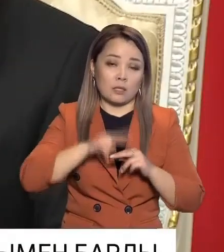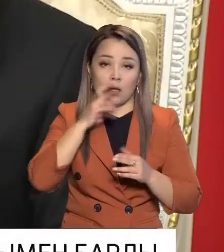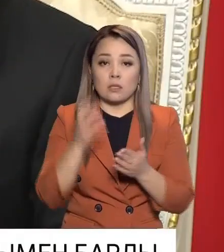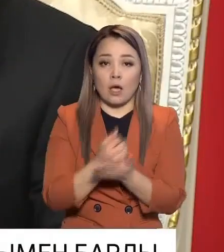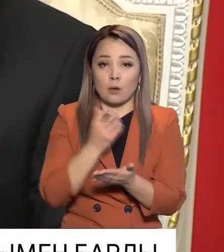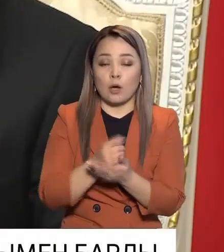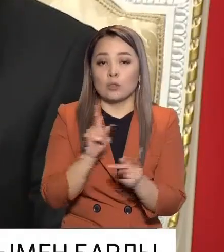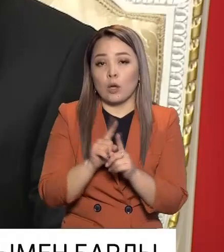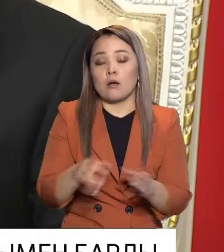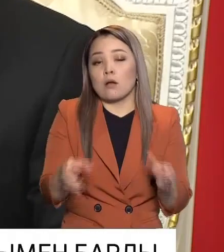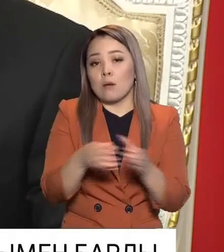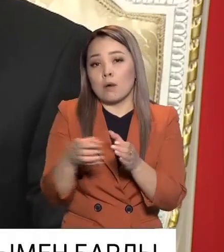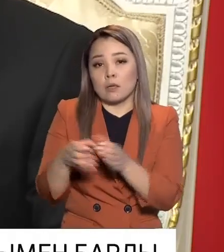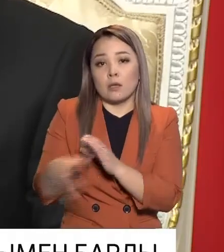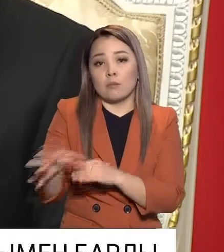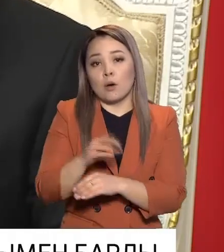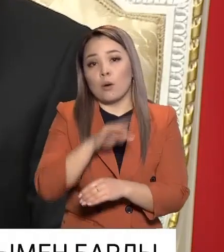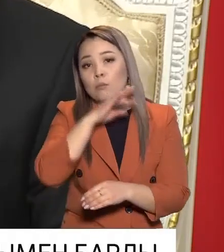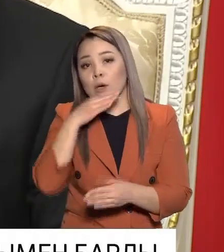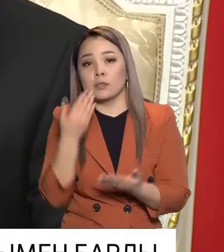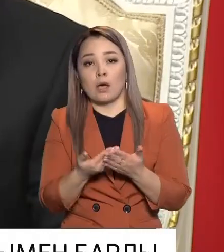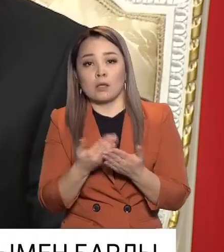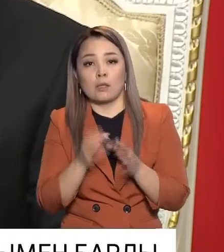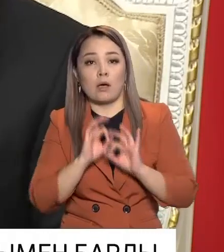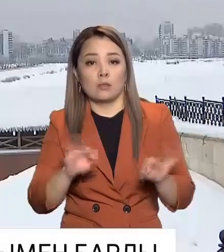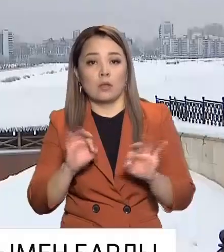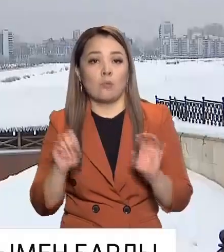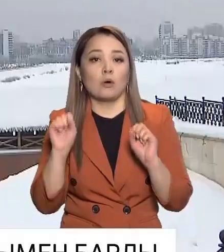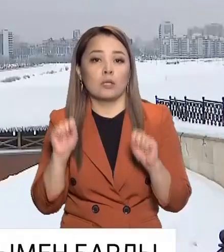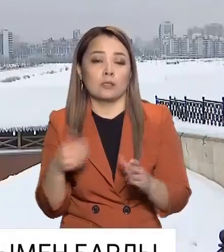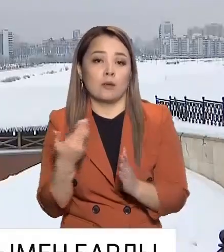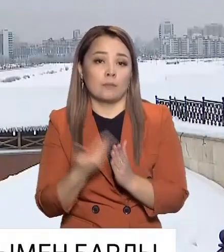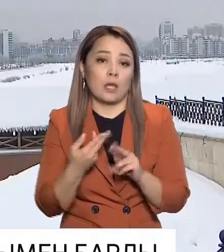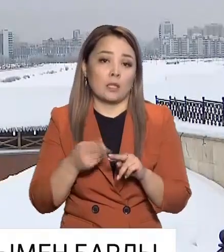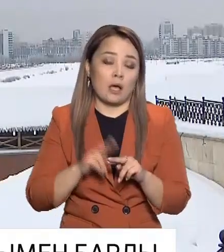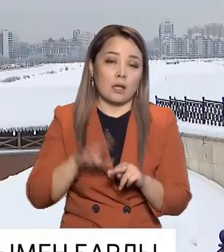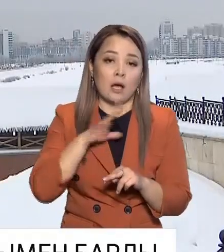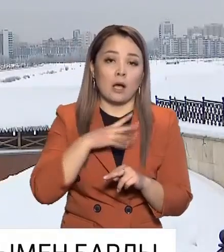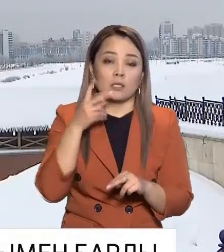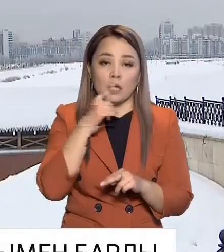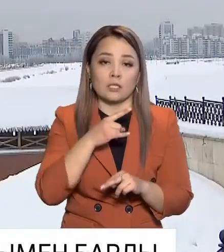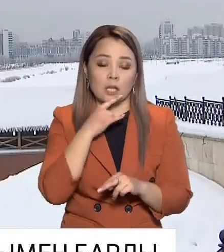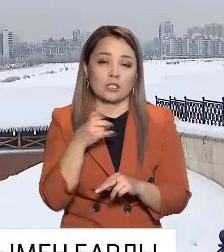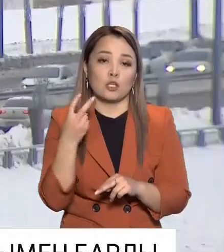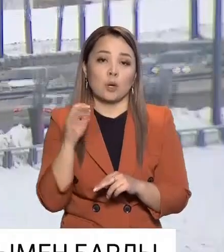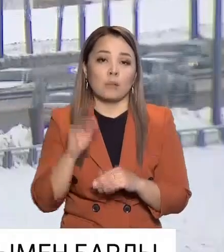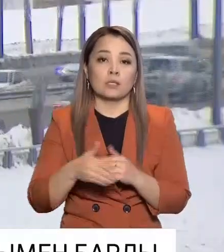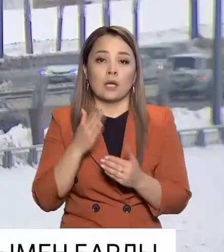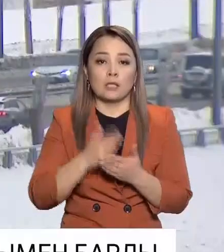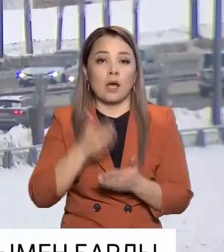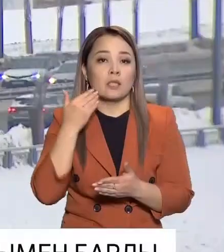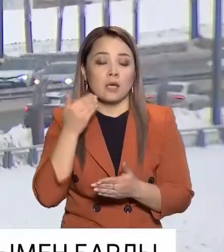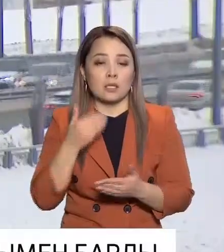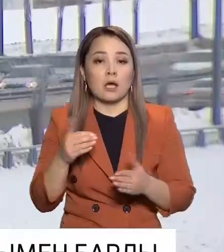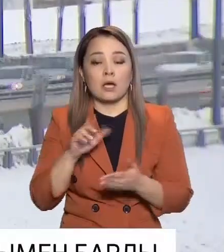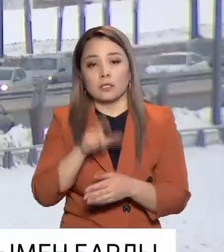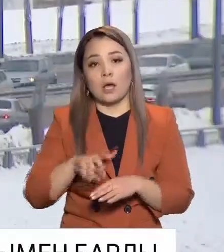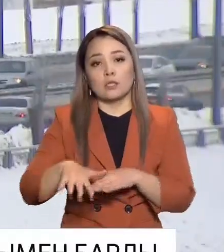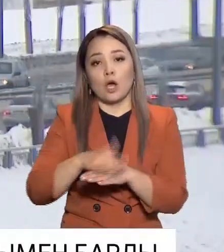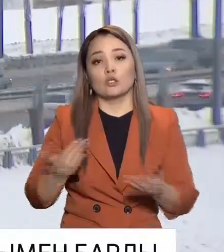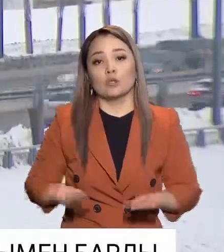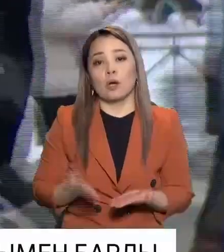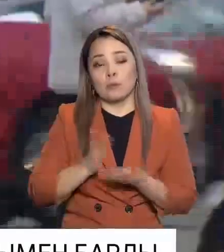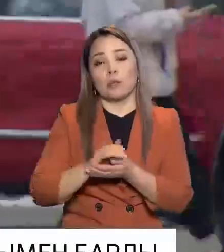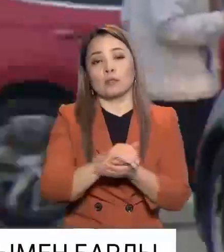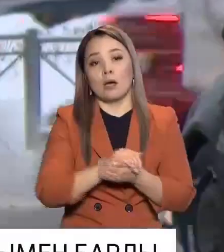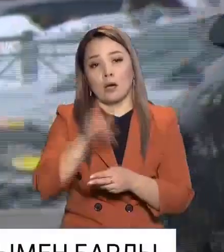жұмыс істеп жатқан компанияларымызды көптеп мысалға келтіруге болады. Қазақстанда 200 мыңдан астам татар диаспорасы тұрады. Ағайын халықтар